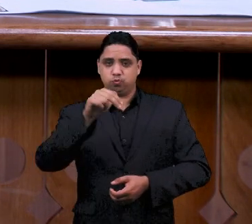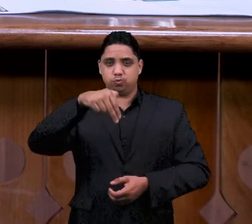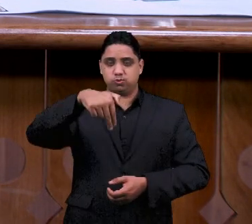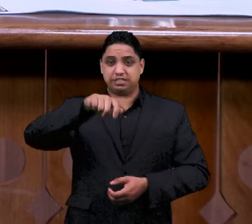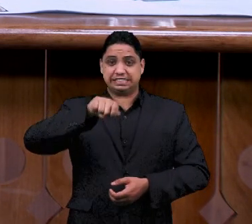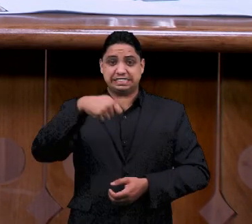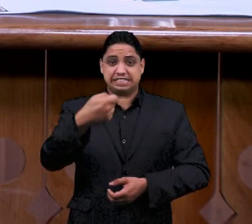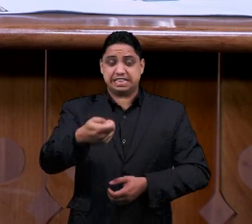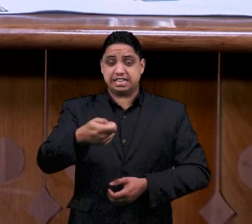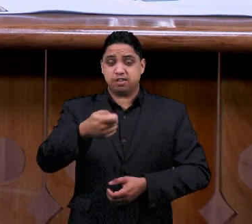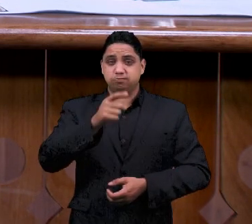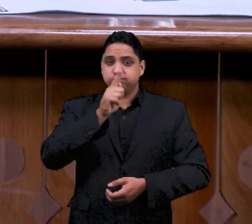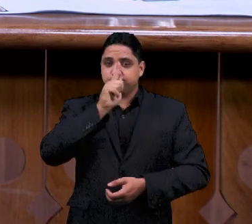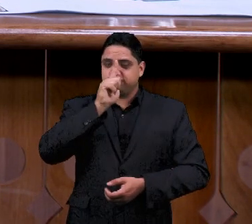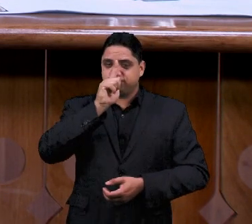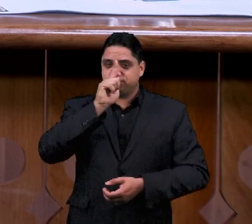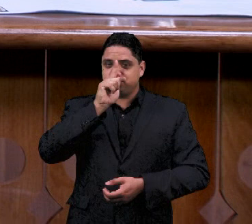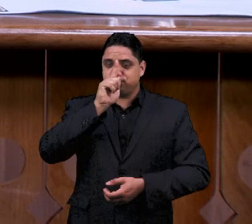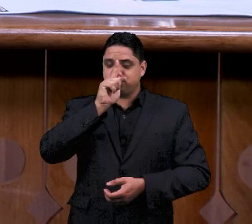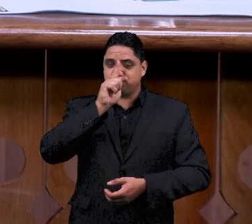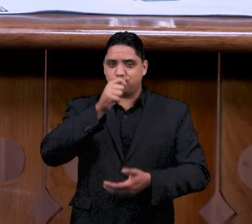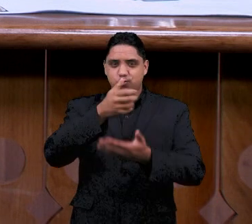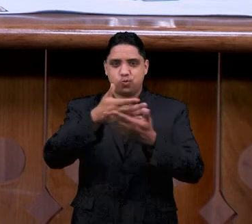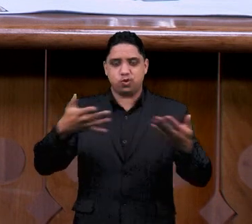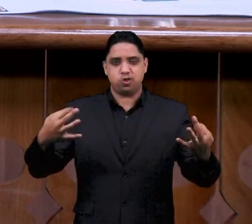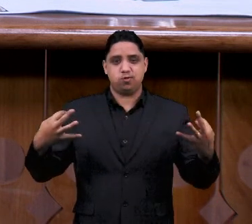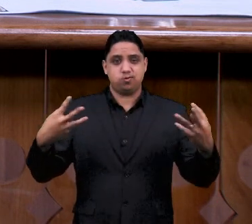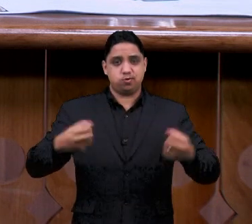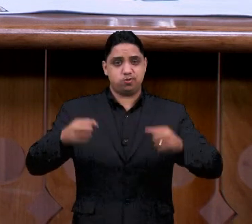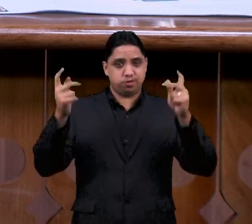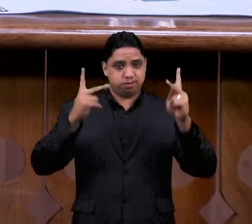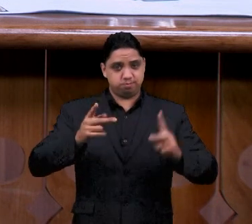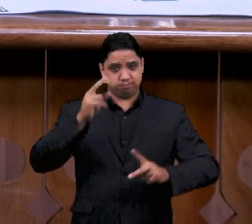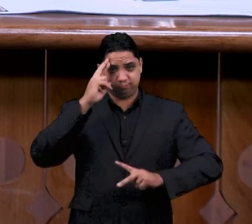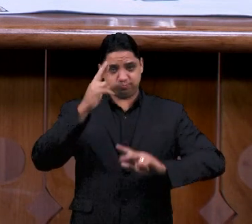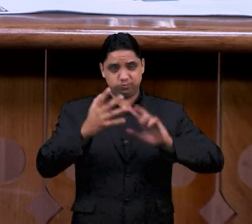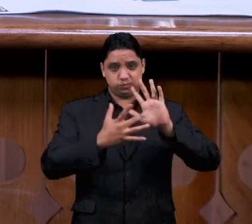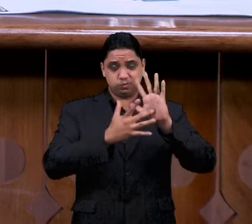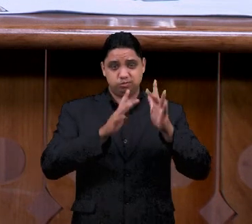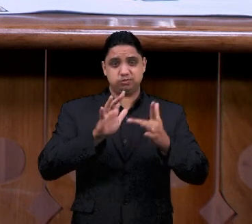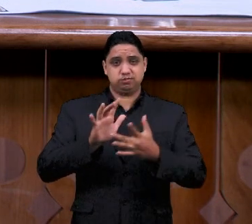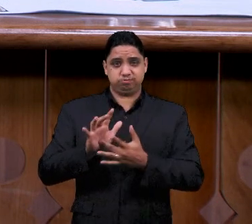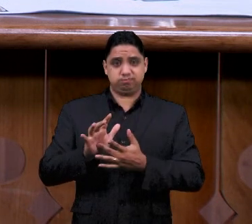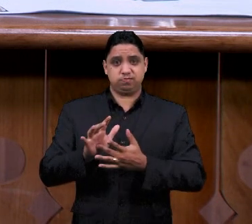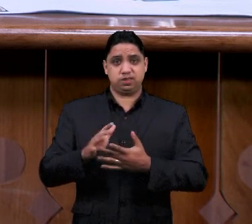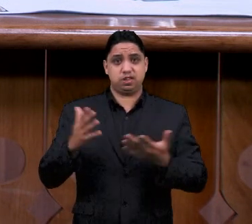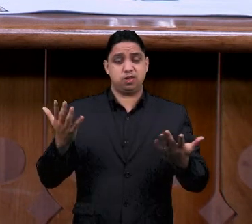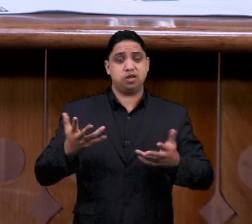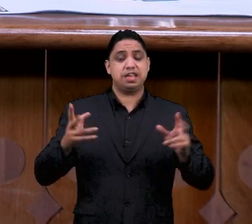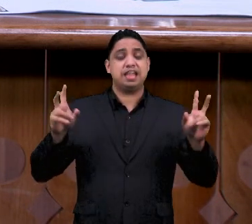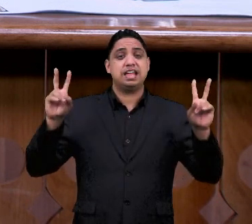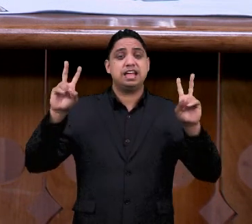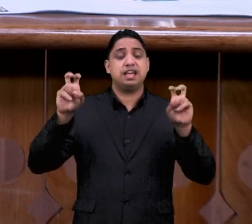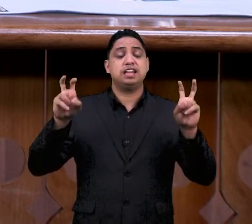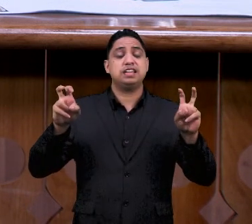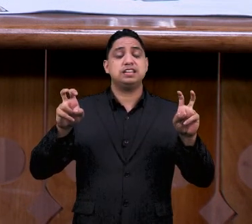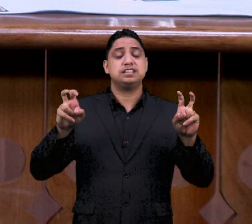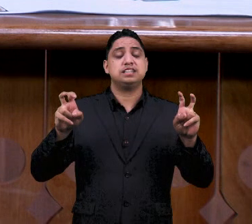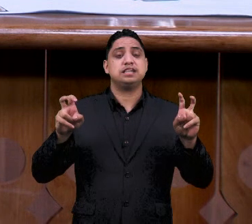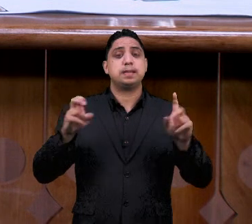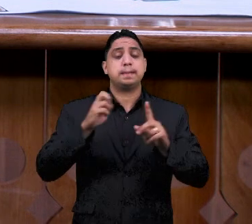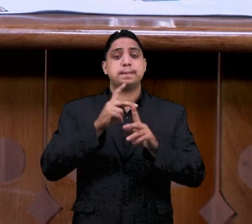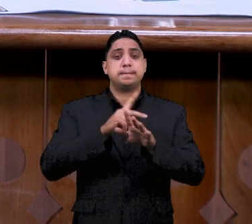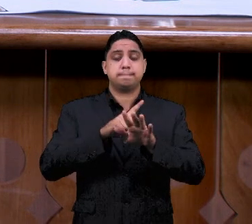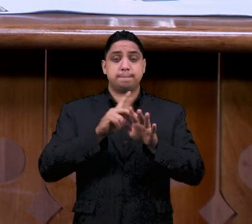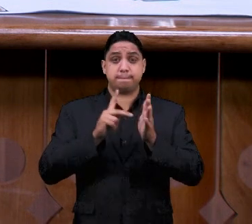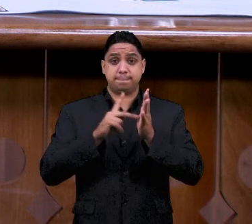Nous saluons à tous dans la paix du Seigneur Jésus. Nous sommes ici maintenant pour commencer au sujet de notre école biblique dominicale